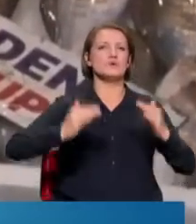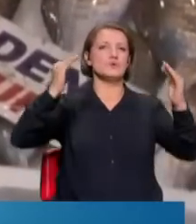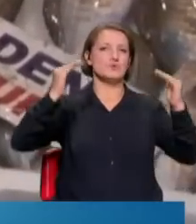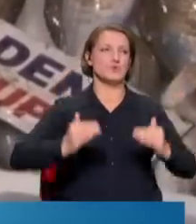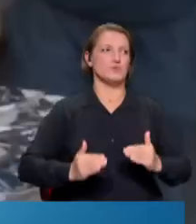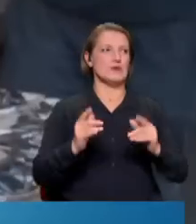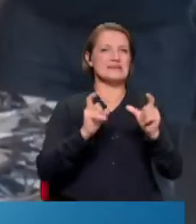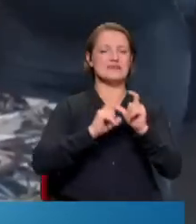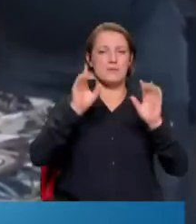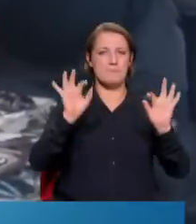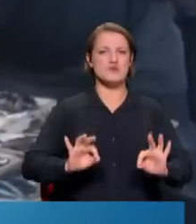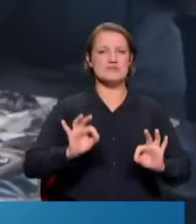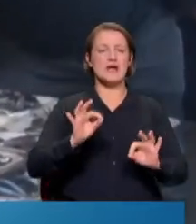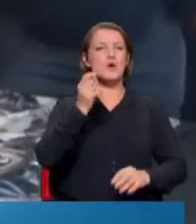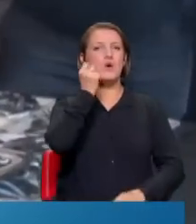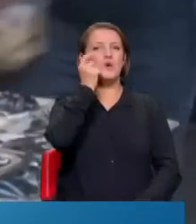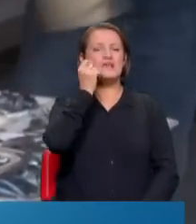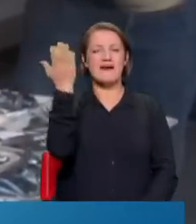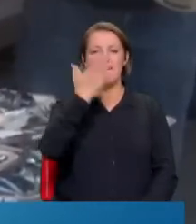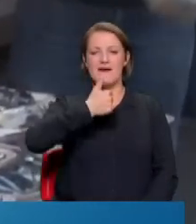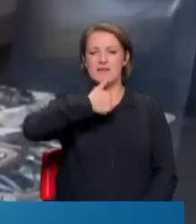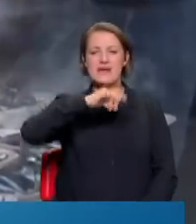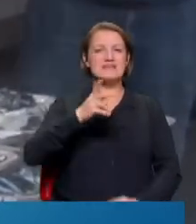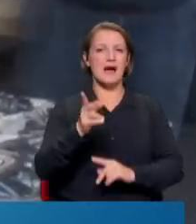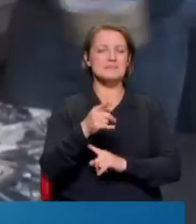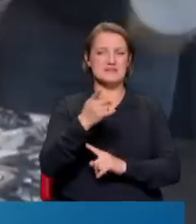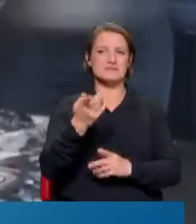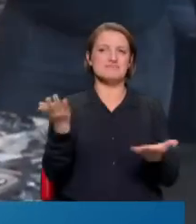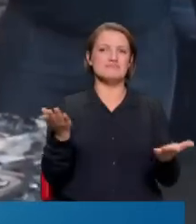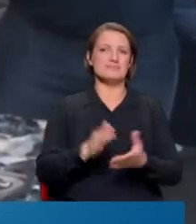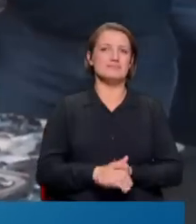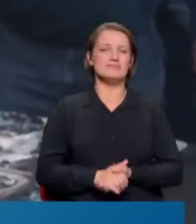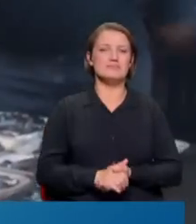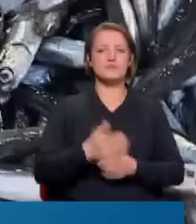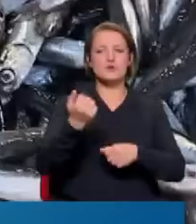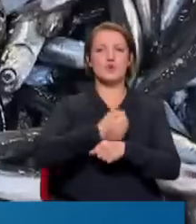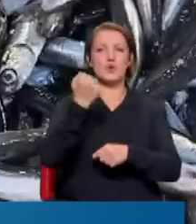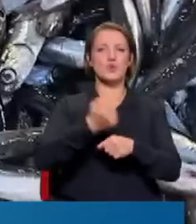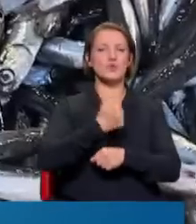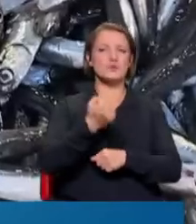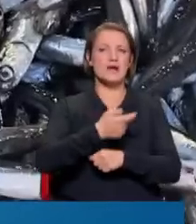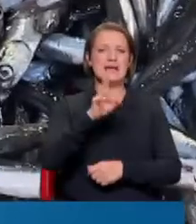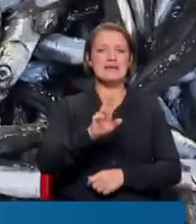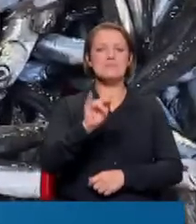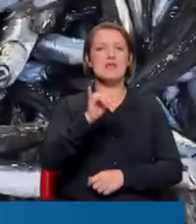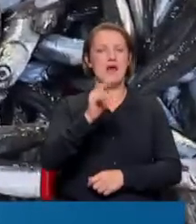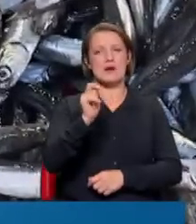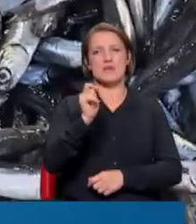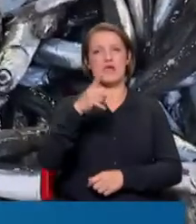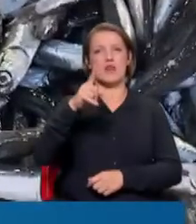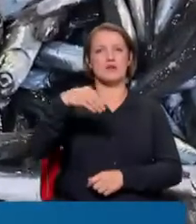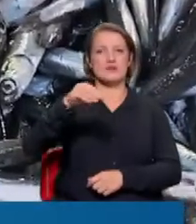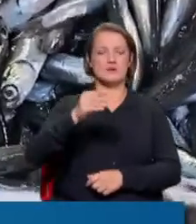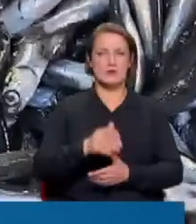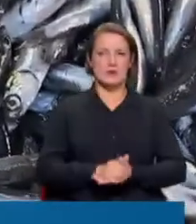düştü sezonun başında hasreti çekilen Karadeniz hamsisi de tezgahları süslüyor Zonguldak'ta kilosu 70 liradan satılıyor hamsinin